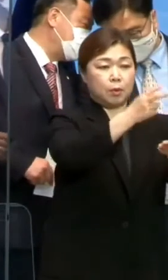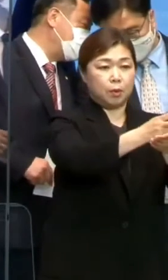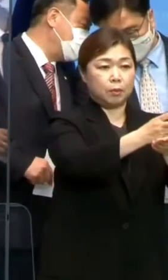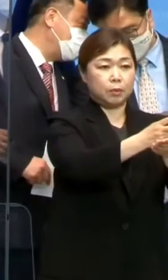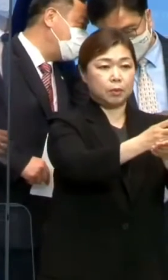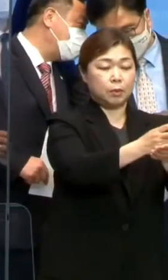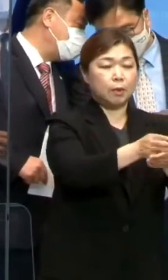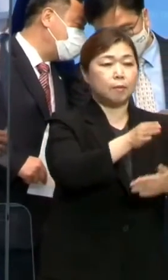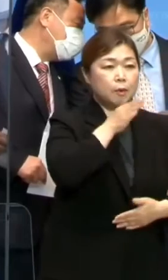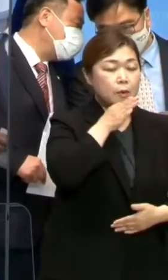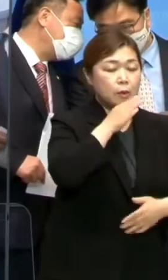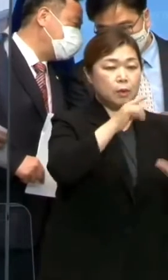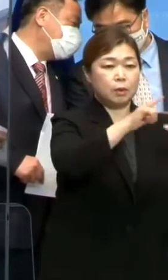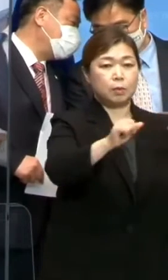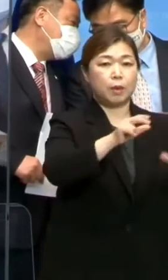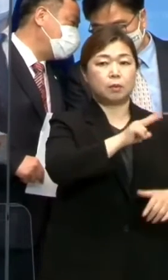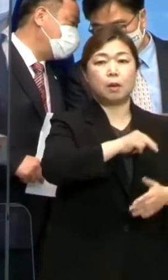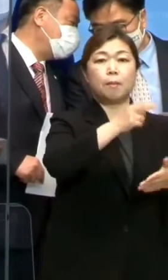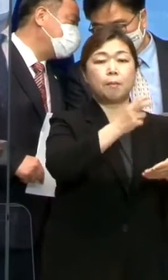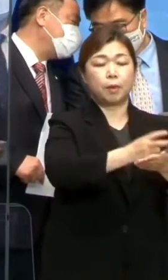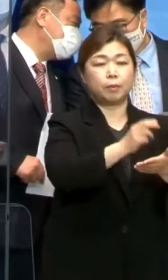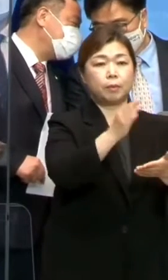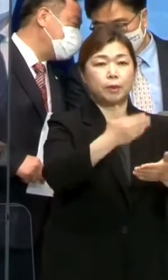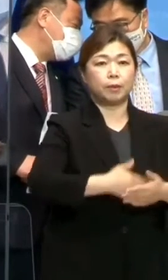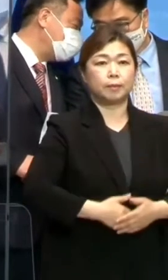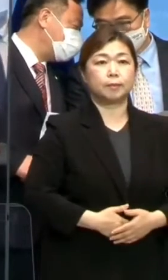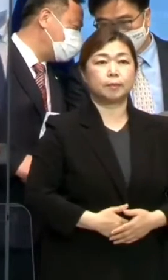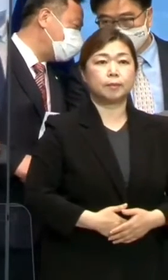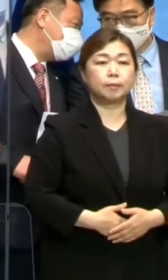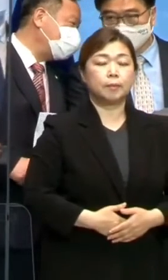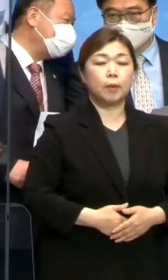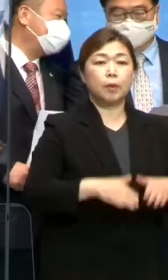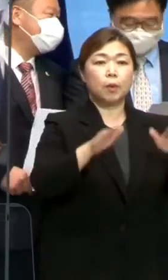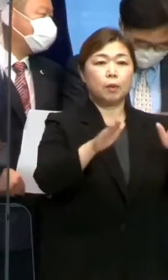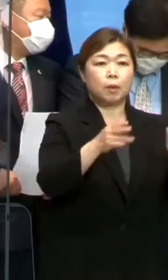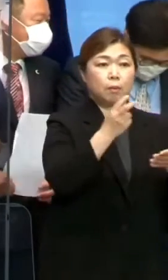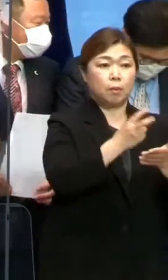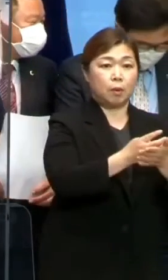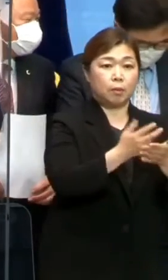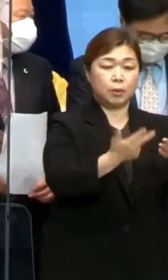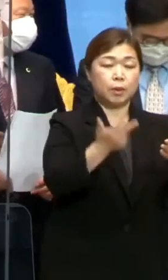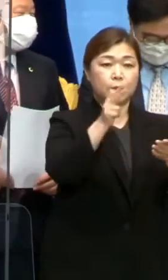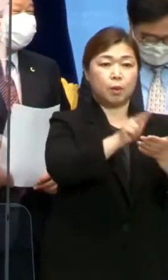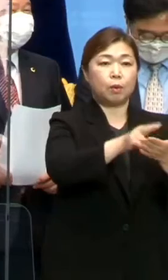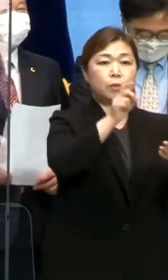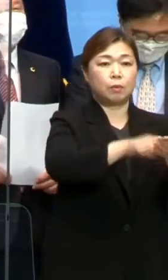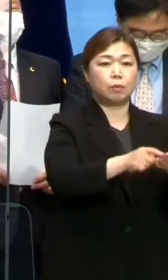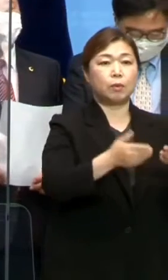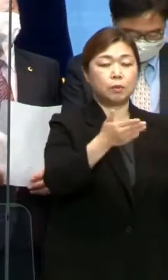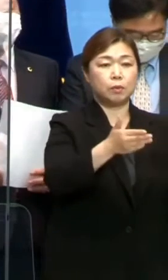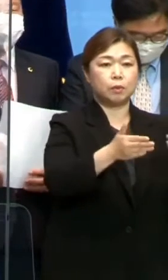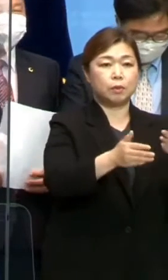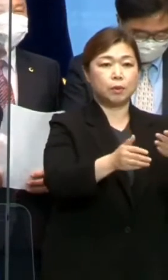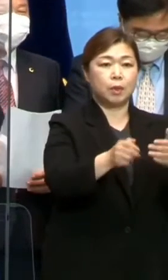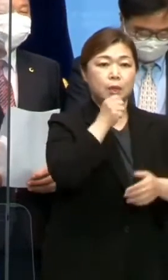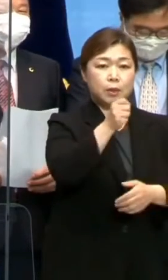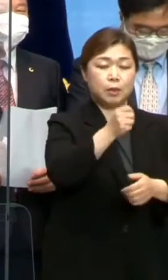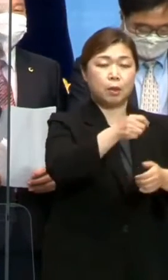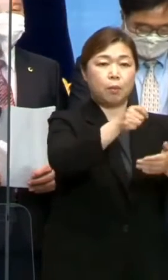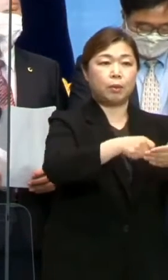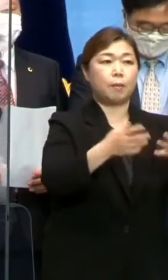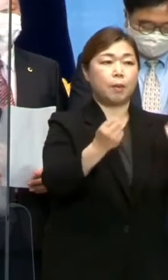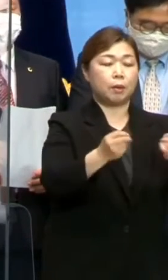바로 지방 의회 법이 되겠습니다 오늘 이 법 제정을 촉구하는 기자회견에 많은 원